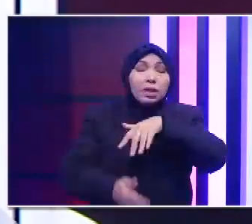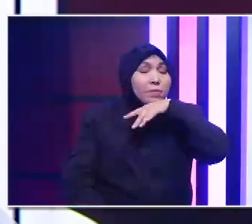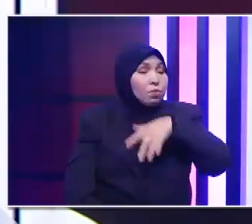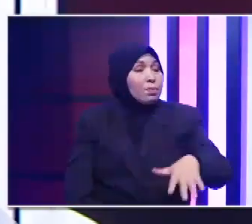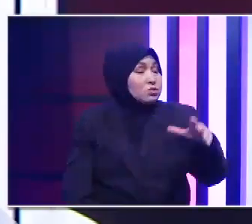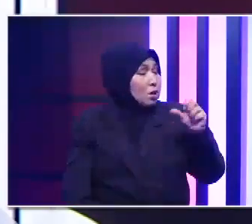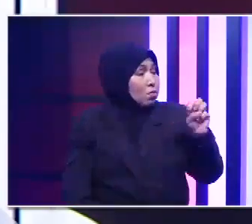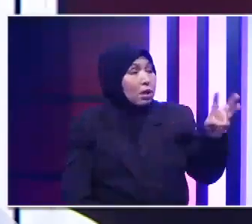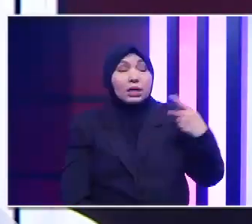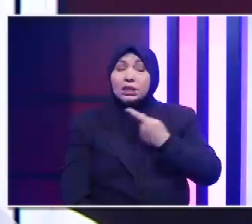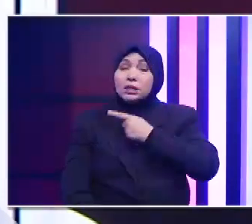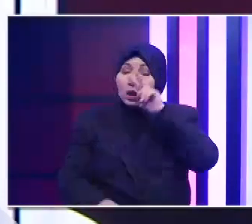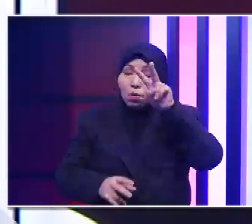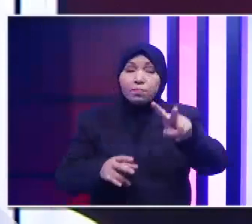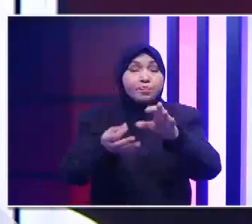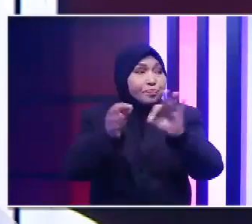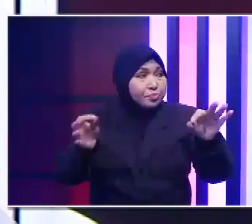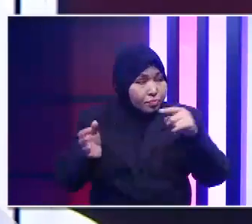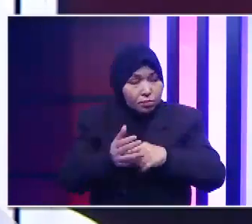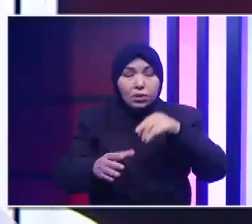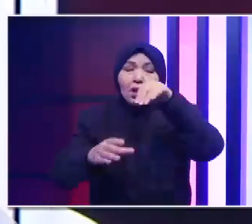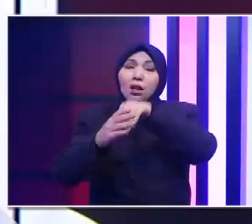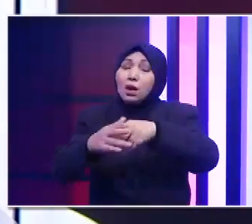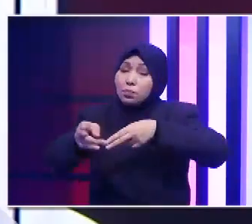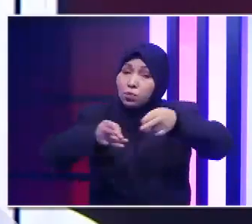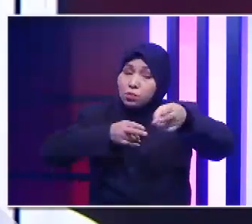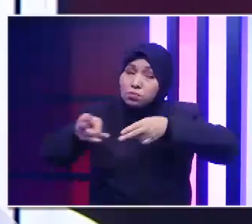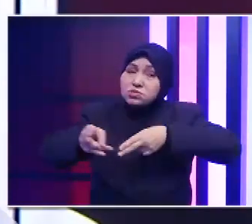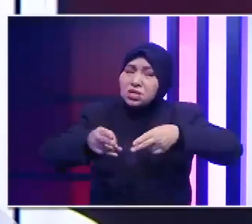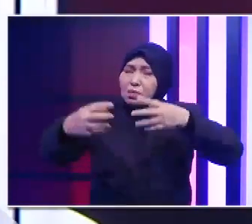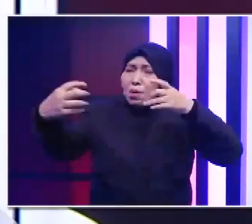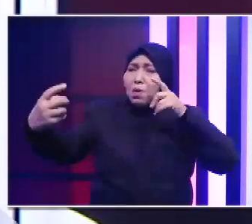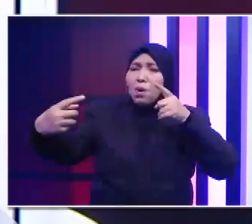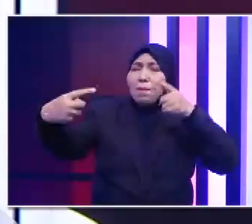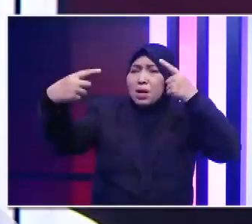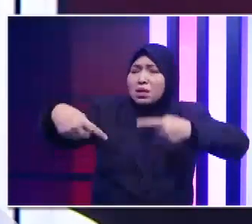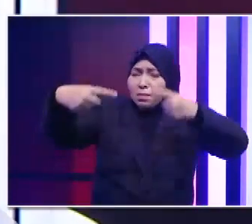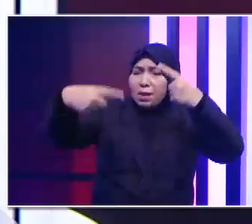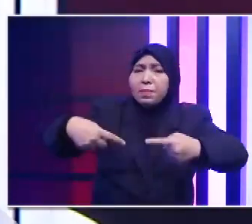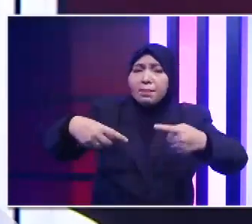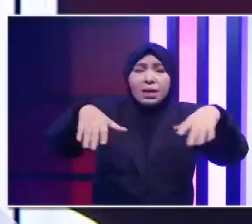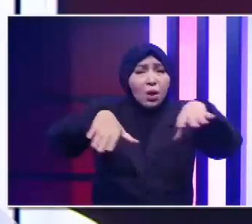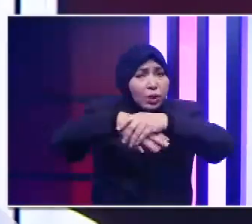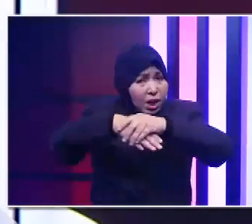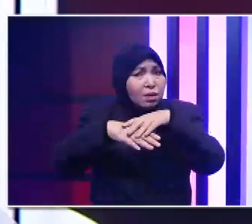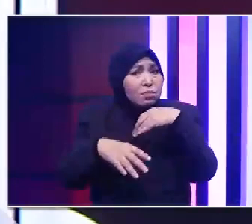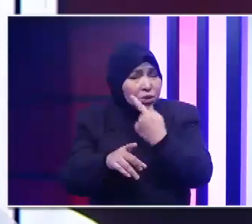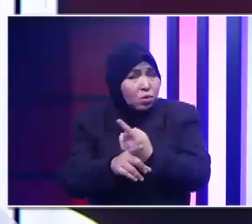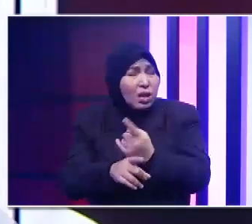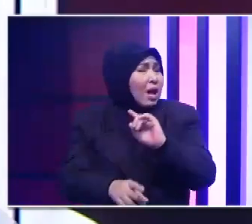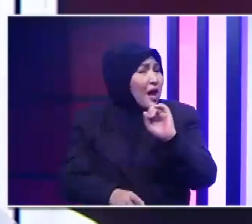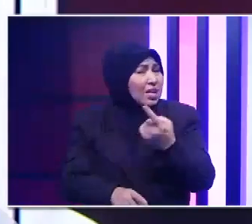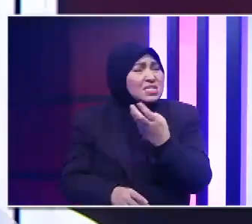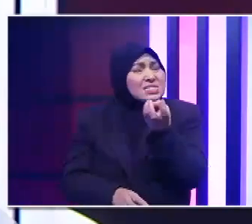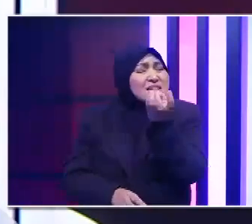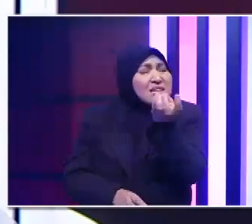Alaihi Wasallam kita lihat hari ini Tentu and di dalam urusan pertelingkahan hai hai tak betul tak hanya